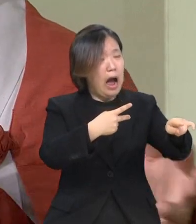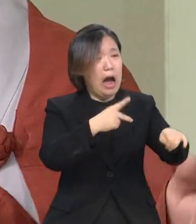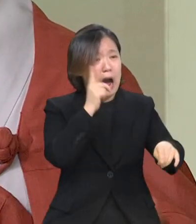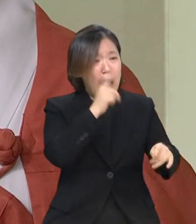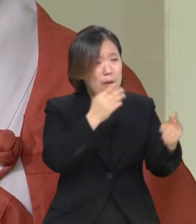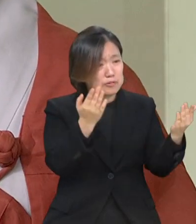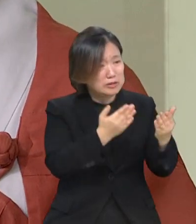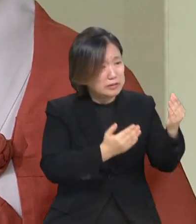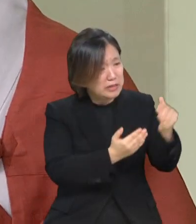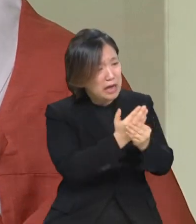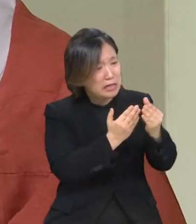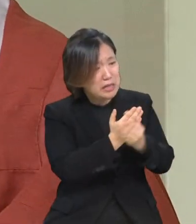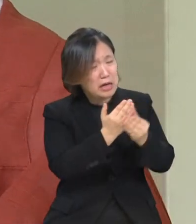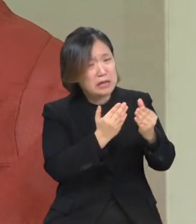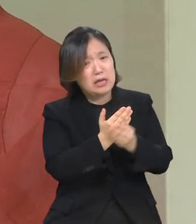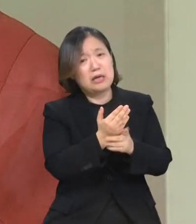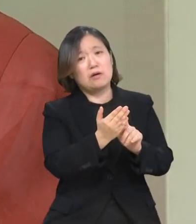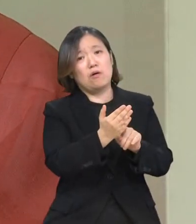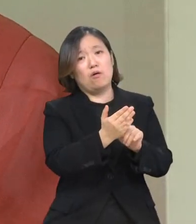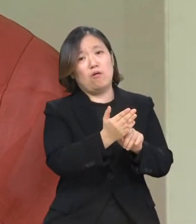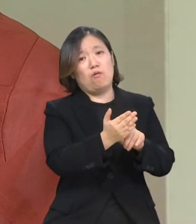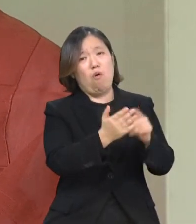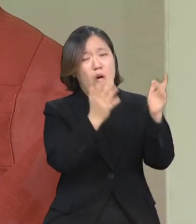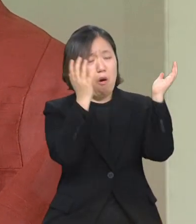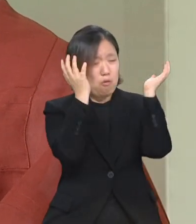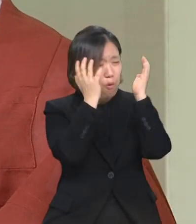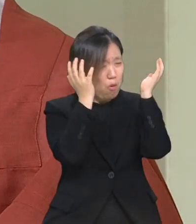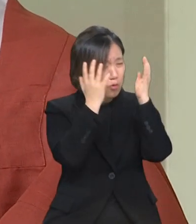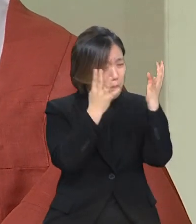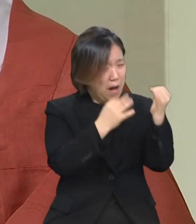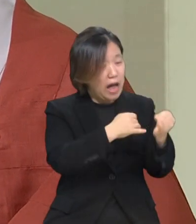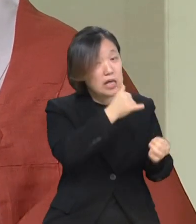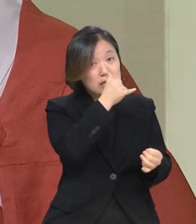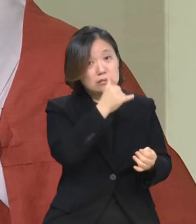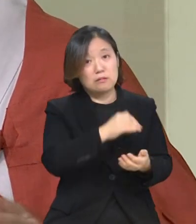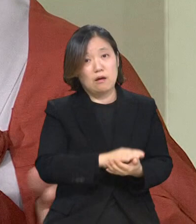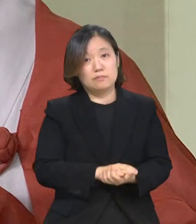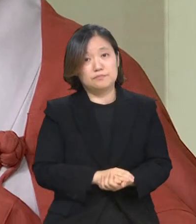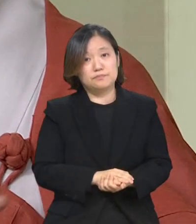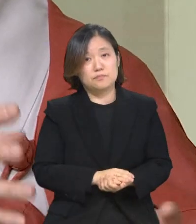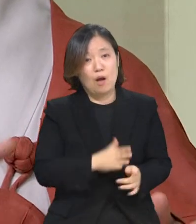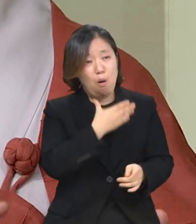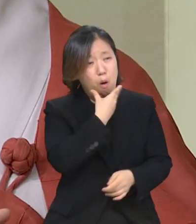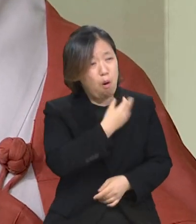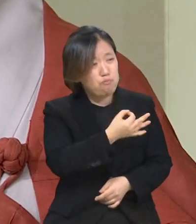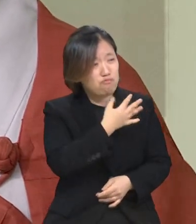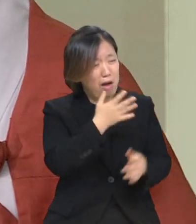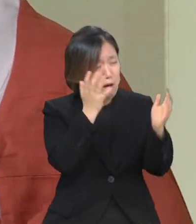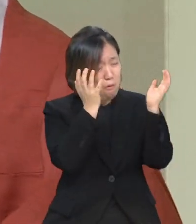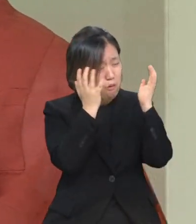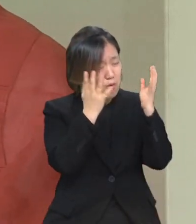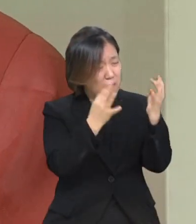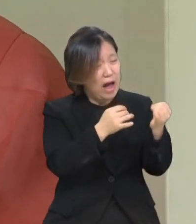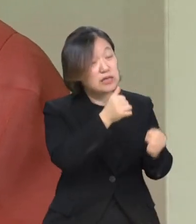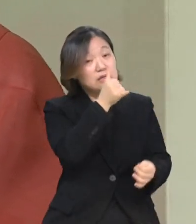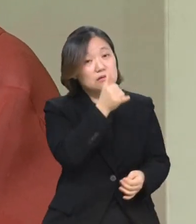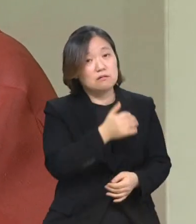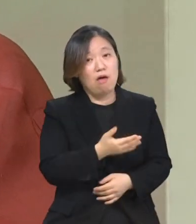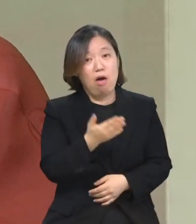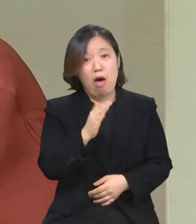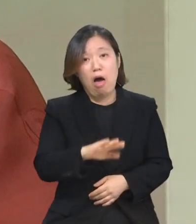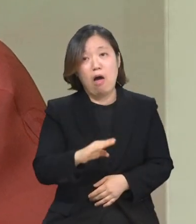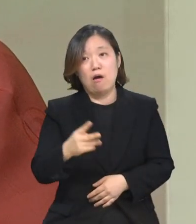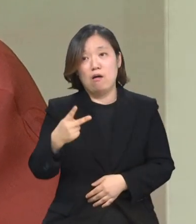조인들의 빵빵 터져서 정말 평지에 풍파가 일듯 그렇게 자꾸 불행한 일들이 막 생기는데